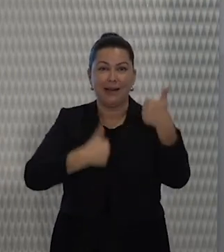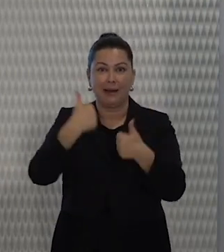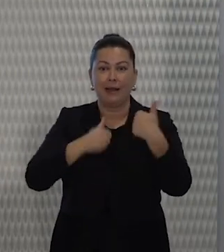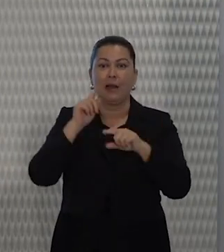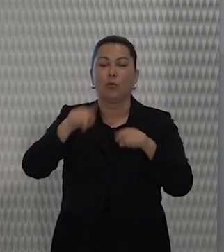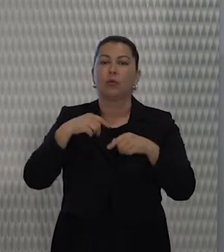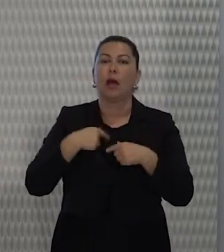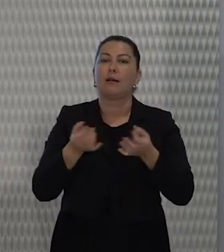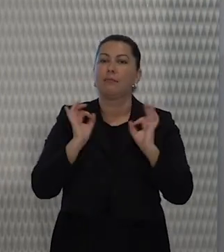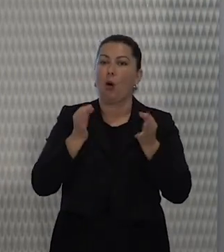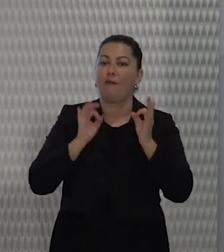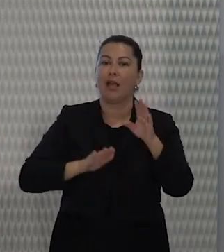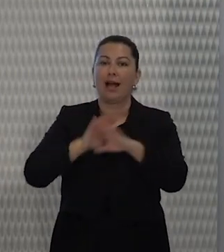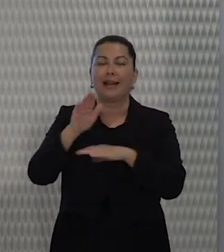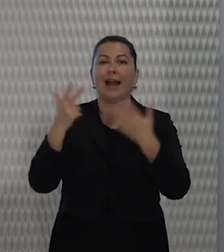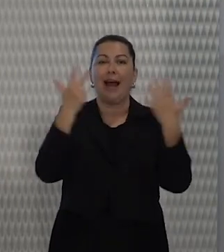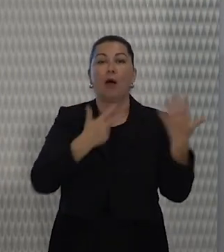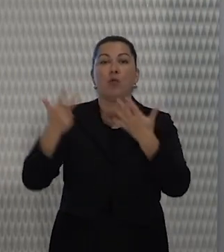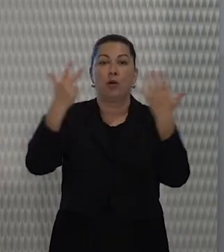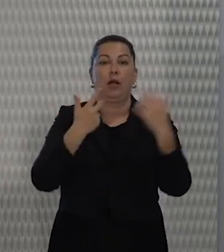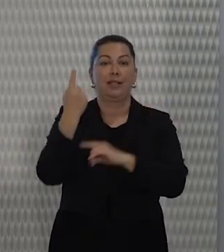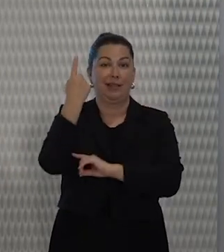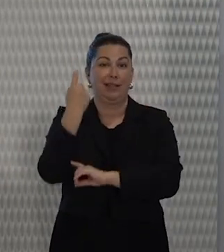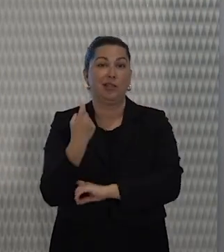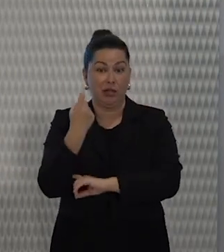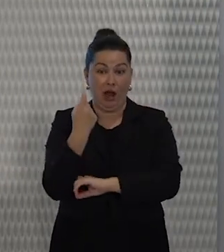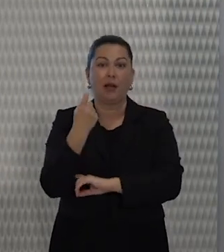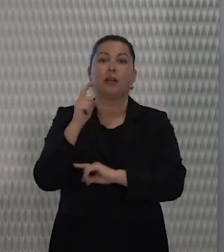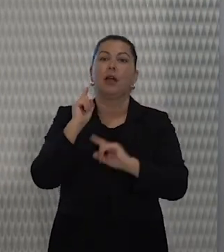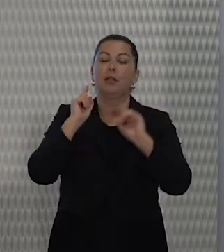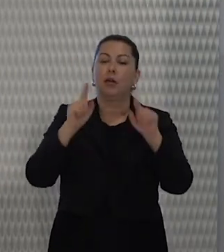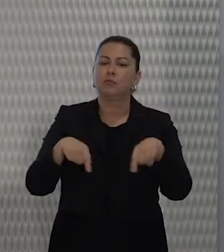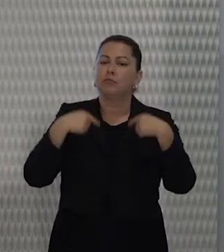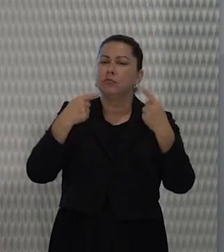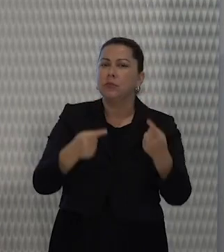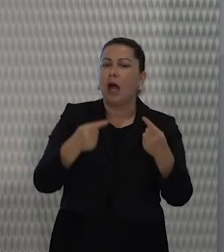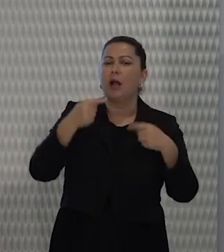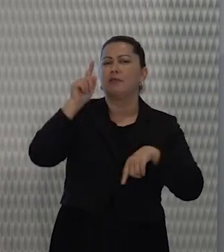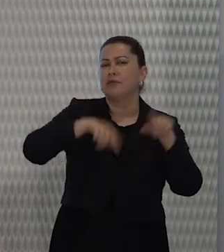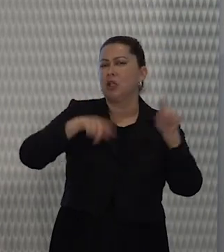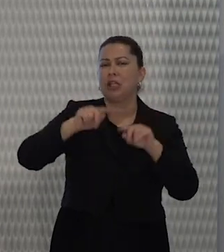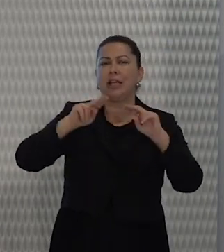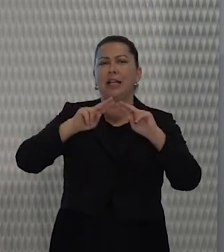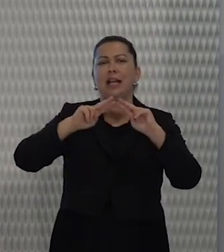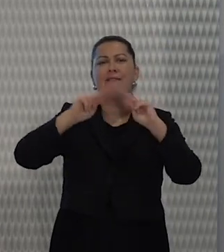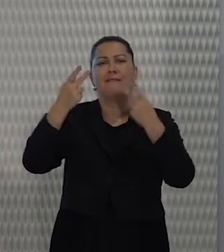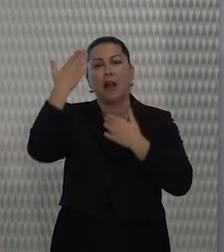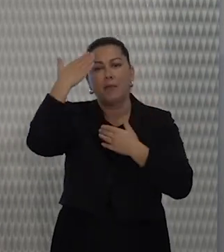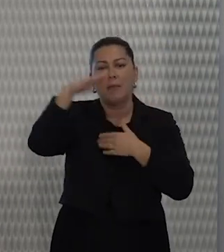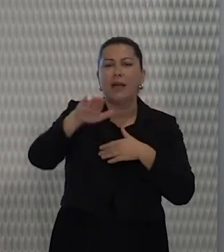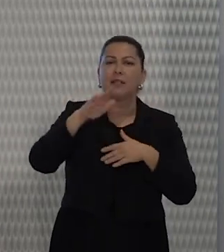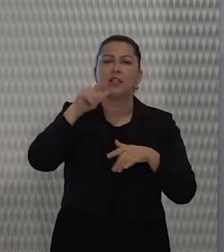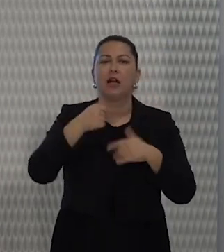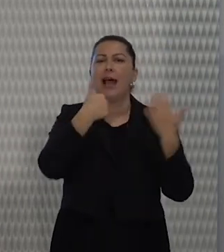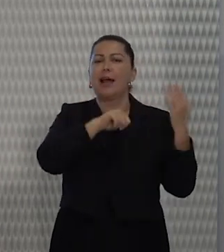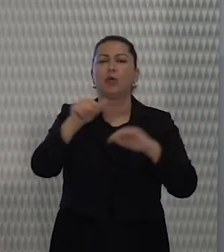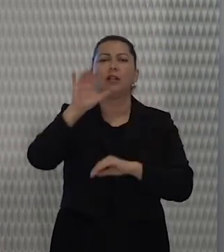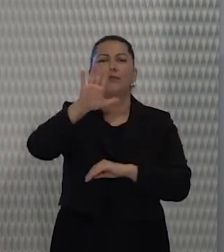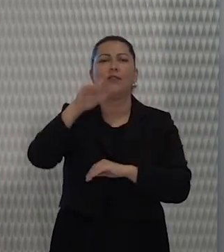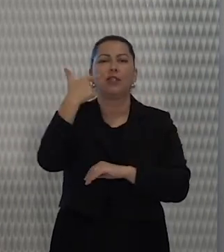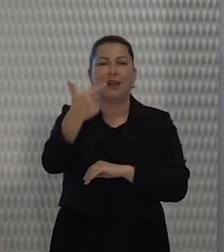dann seine Profikarriere 1988 begonnen, fuhr dann an mehreren Weltmeisterschaften in der